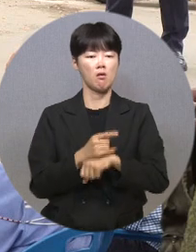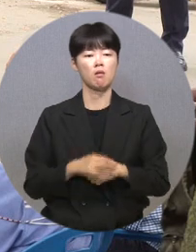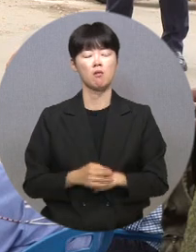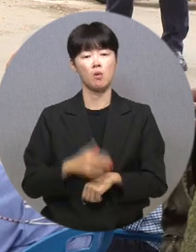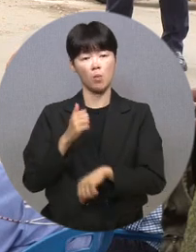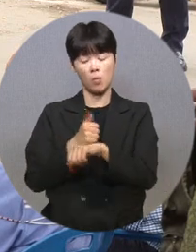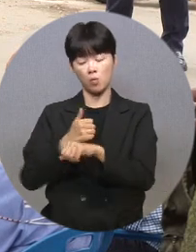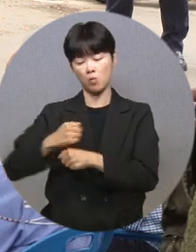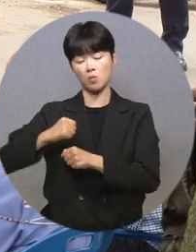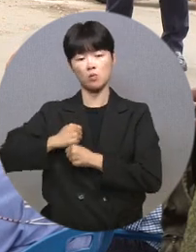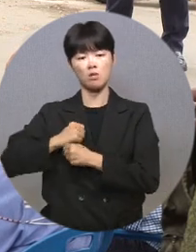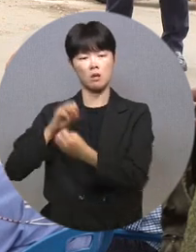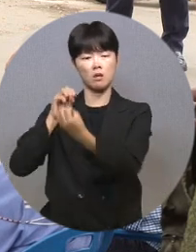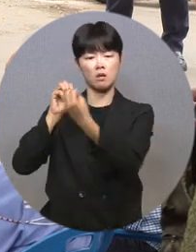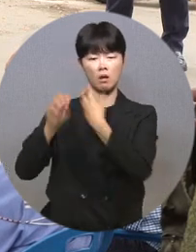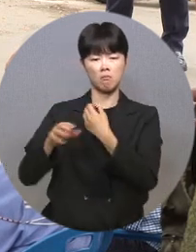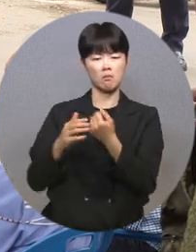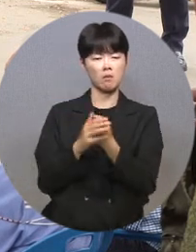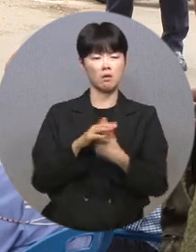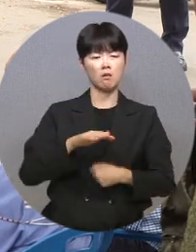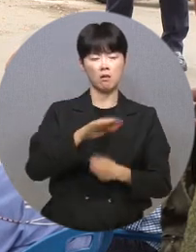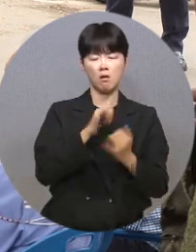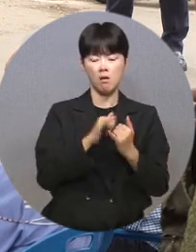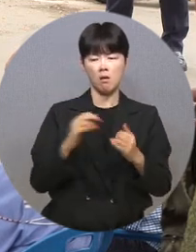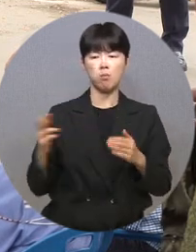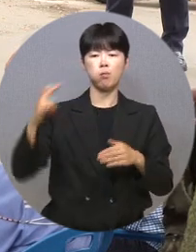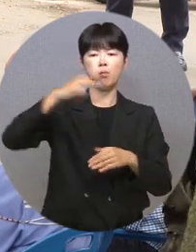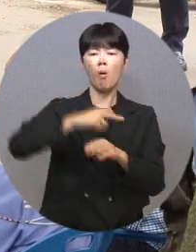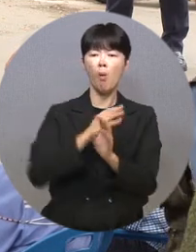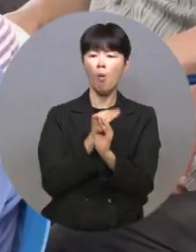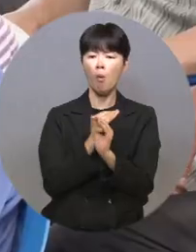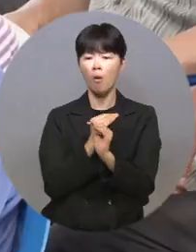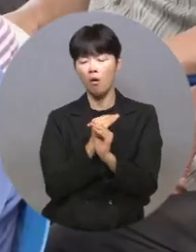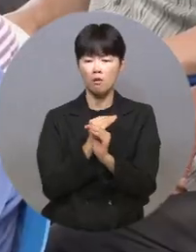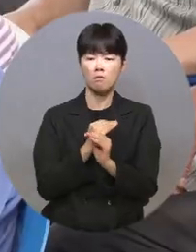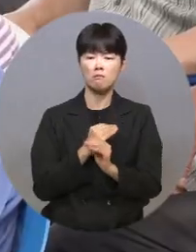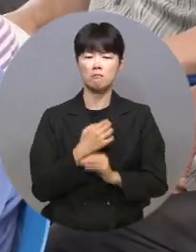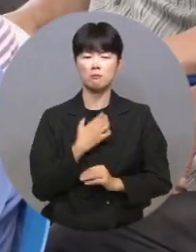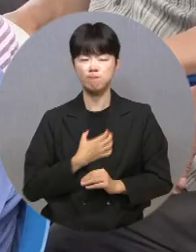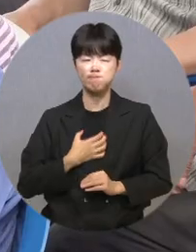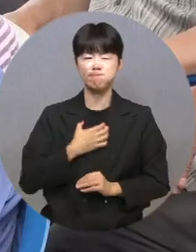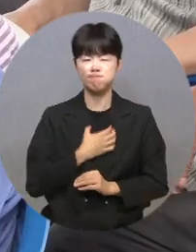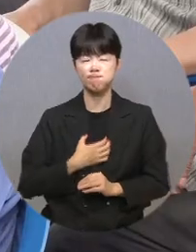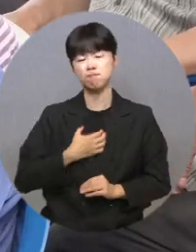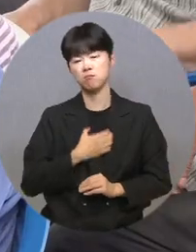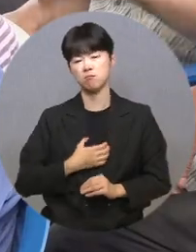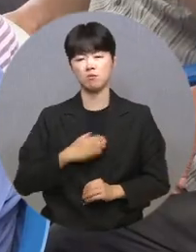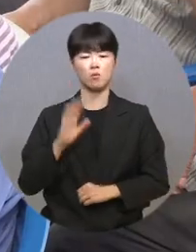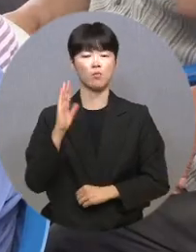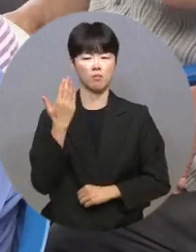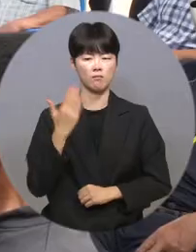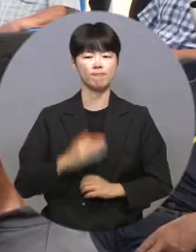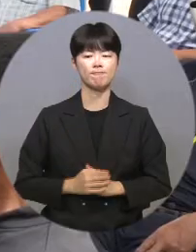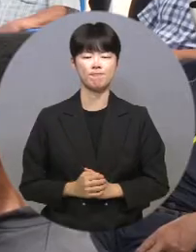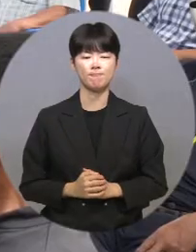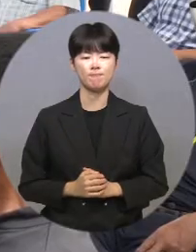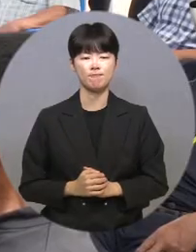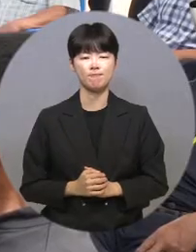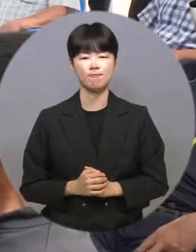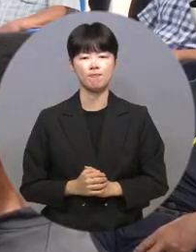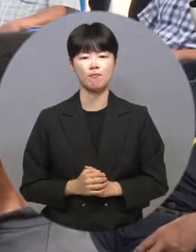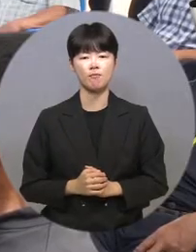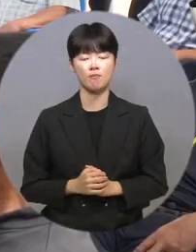군부대의 답변에 마을 주민들은 언제 떨어질지 모르는 포탄으로 인해 두려움 속에 살아가야 할 시점입니다.